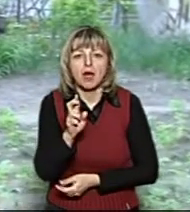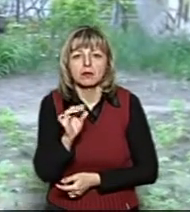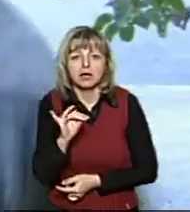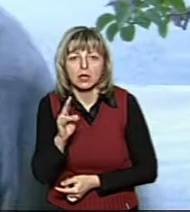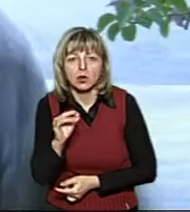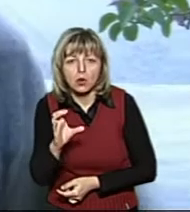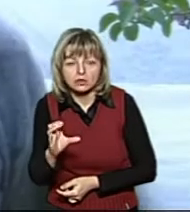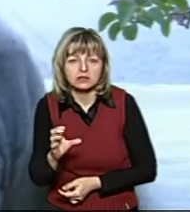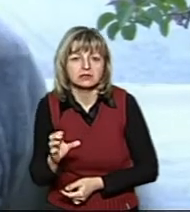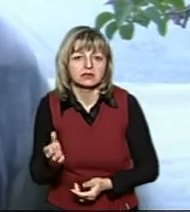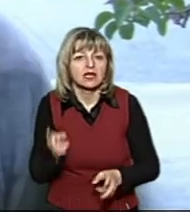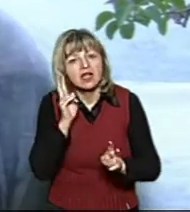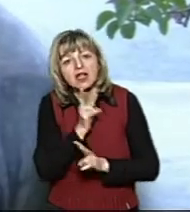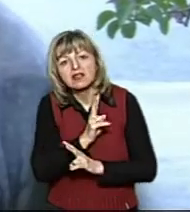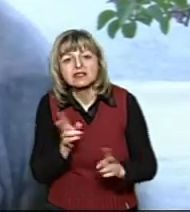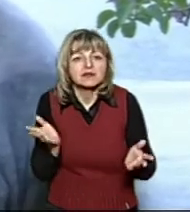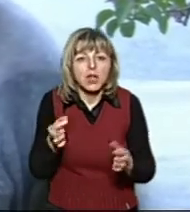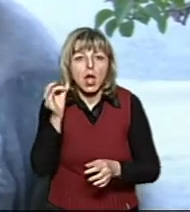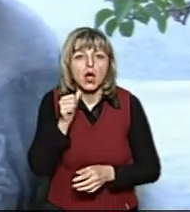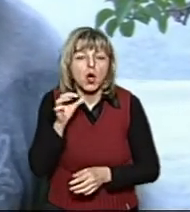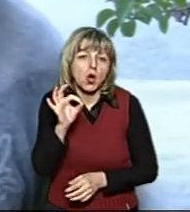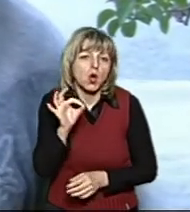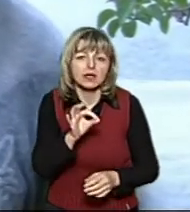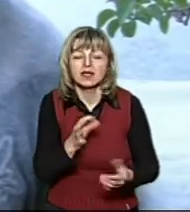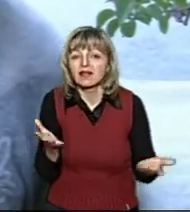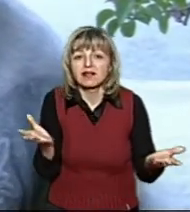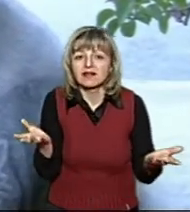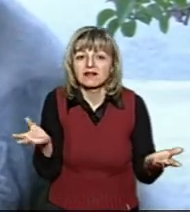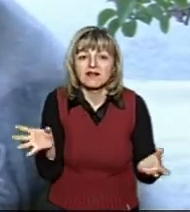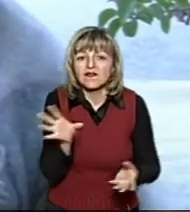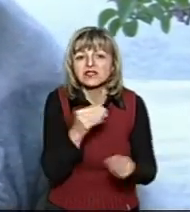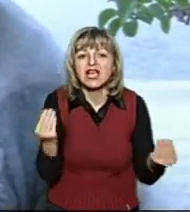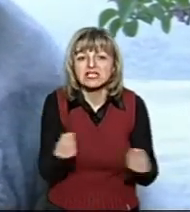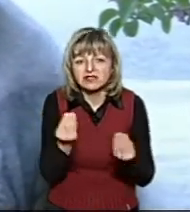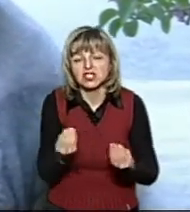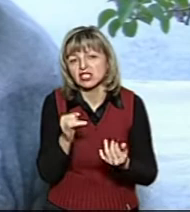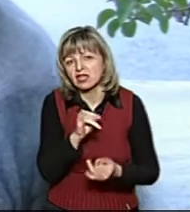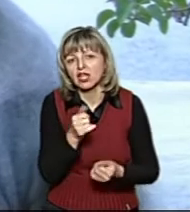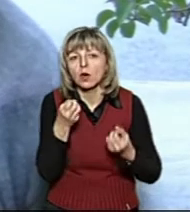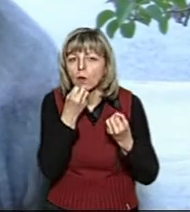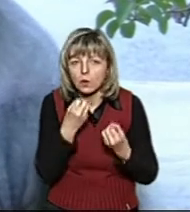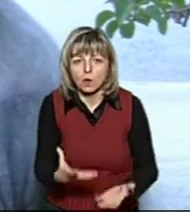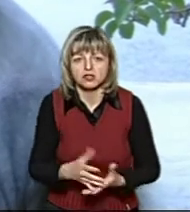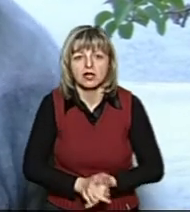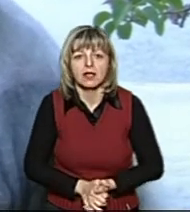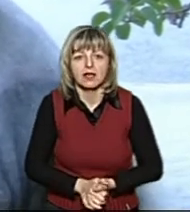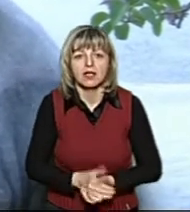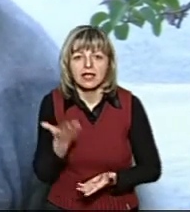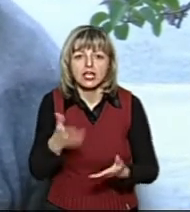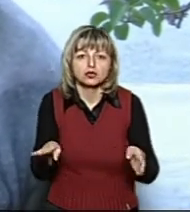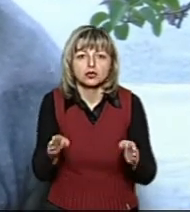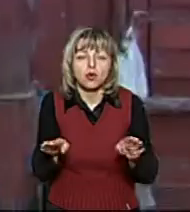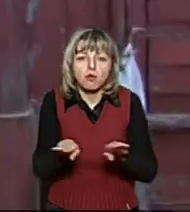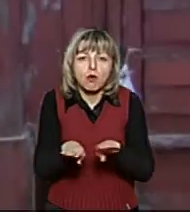і цього року, не знаю, що там буде. Горіхи, таке все теж. Все дуже свіже і дуже хороше, знаєте, так. Зрівняти,